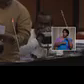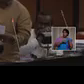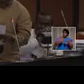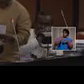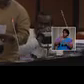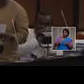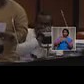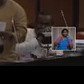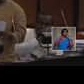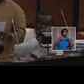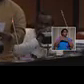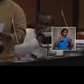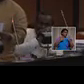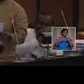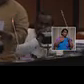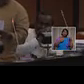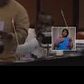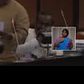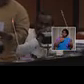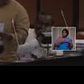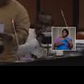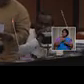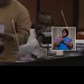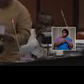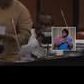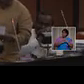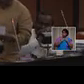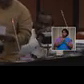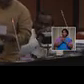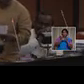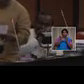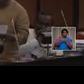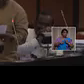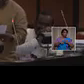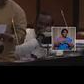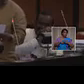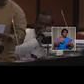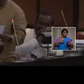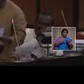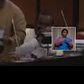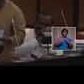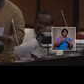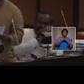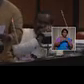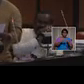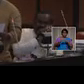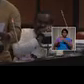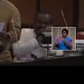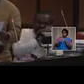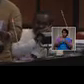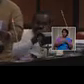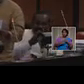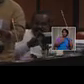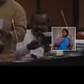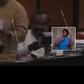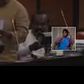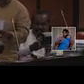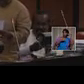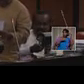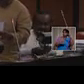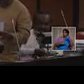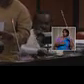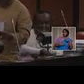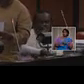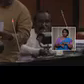வெளிநாடு நாடுகளிலிருந்து அதே உற்பத்திகளை இறக்குமதி செய்வதும் எமது விவசாயிகளுக்கான உரம் வளங்கள் புலனறுவை